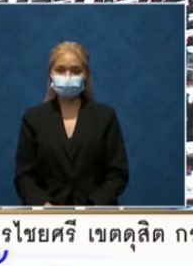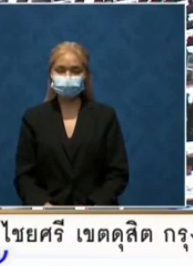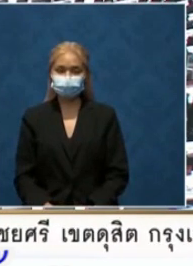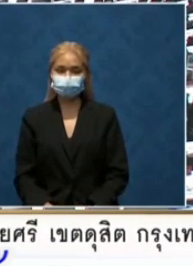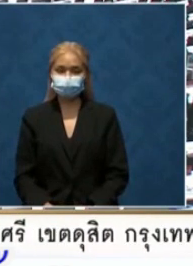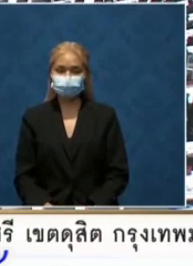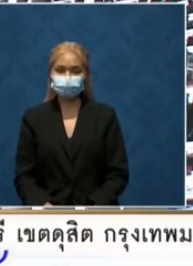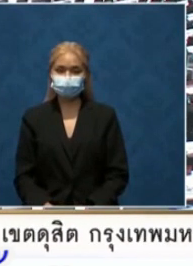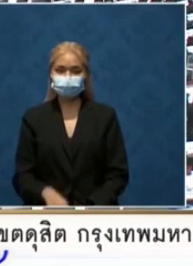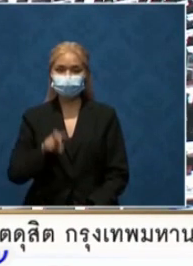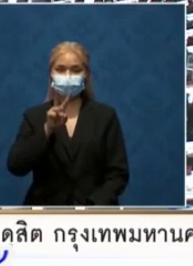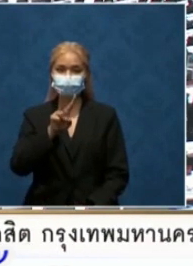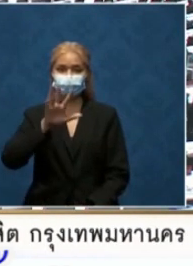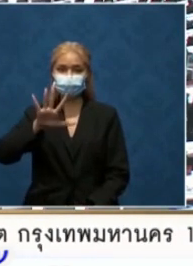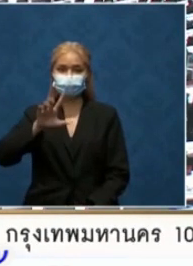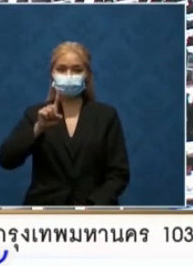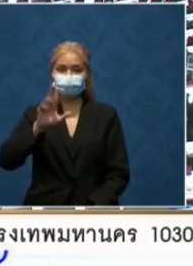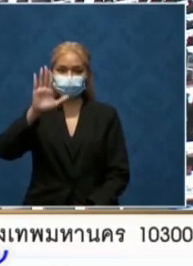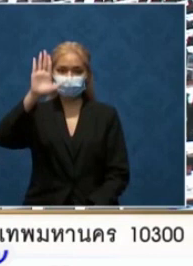พิมพ์ละพี251ค่ะ